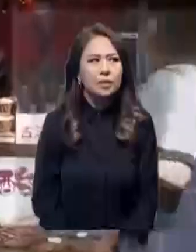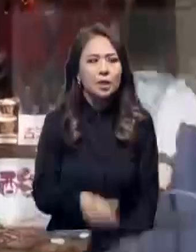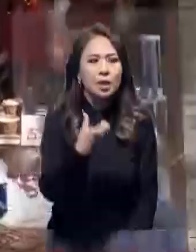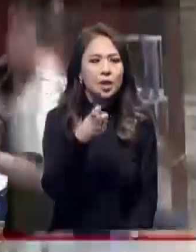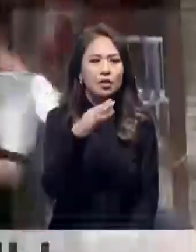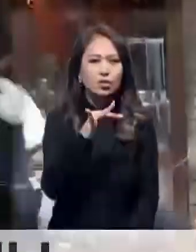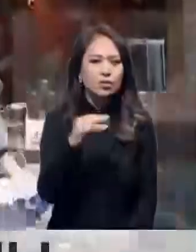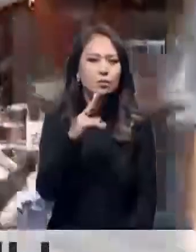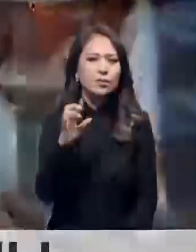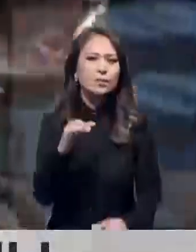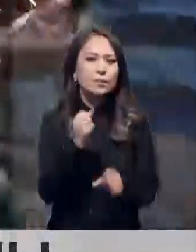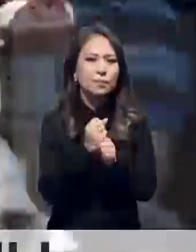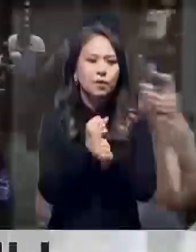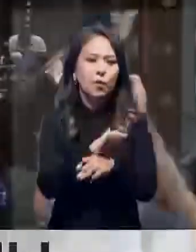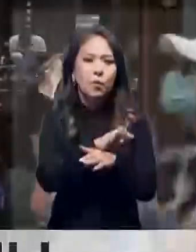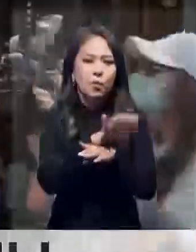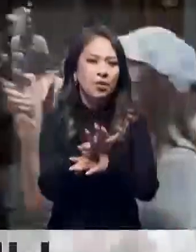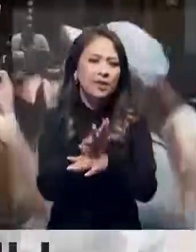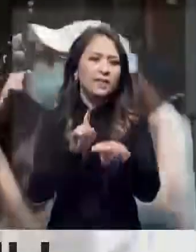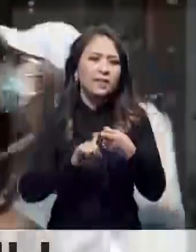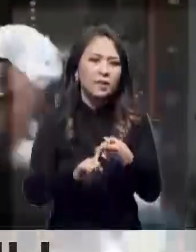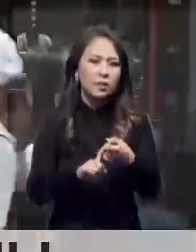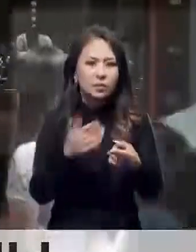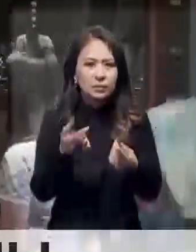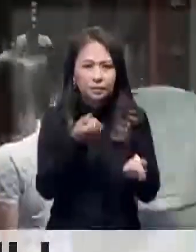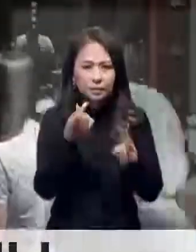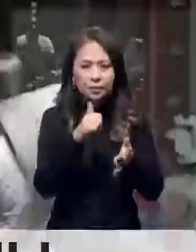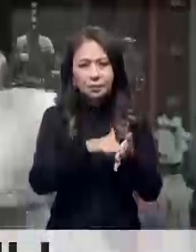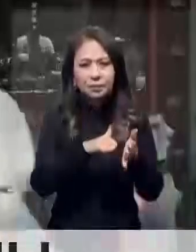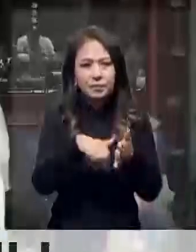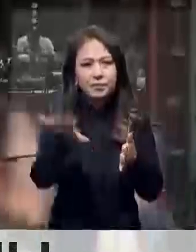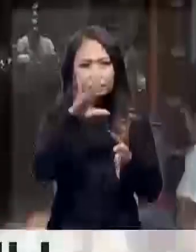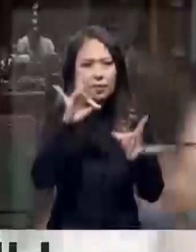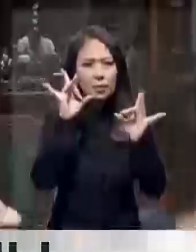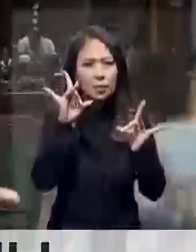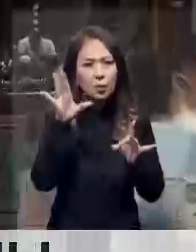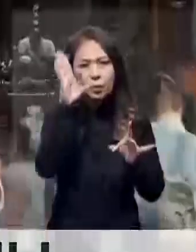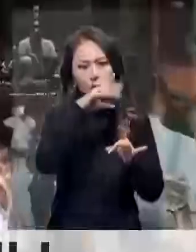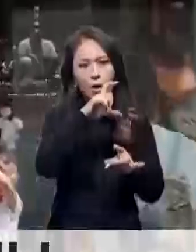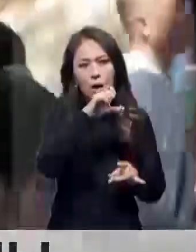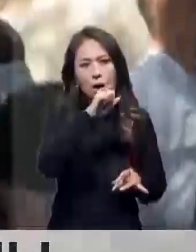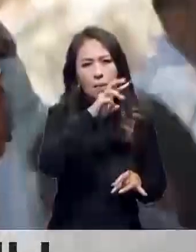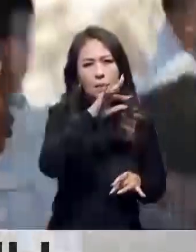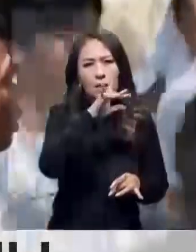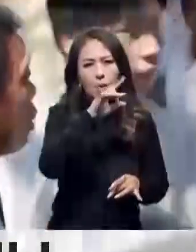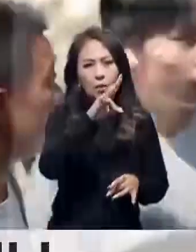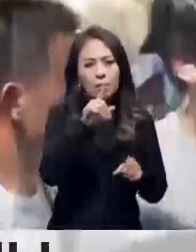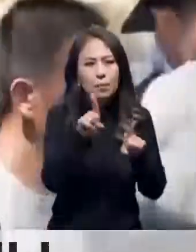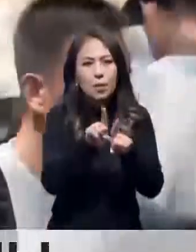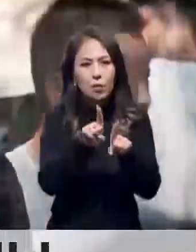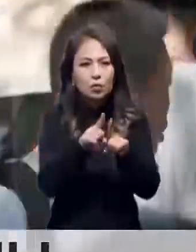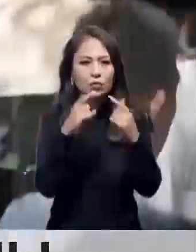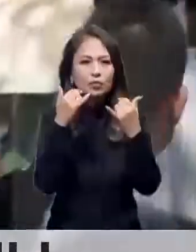EG5 немесе Эрис коронавирустың жаңа штамы. Оның белгілері бұған дейін көпке мәлім болып үлгерген омикронмен қатты ұқсас дейді